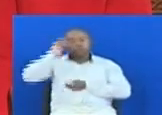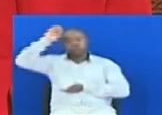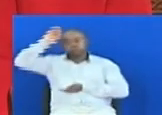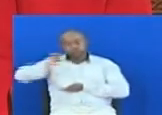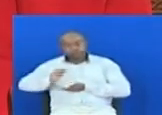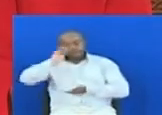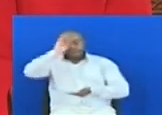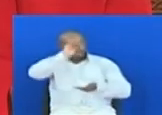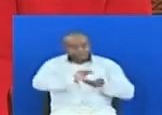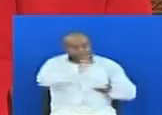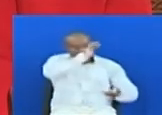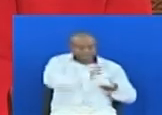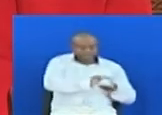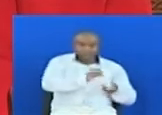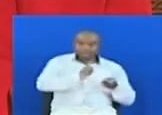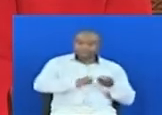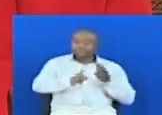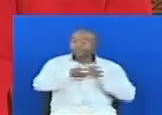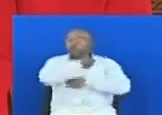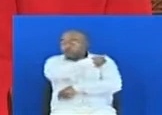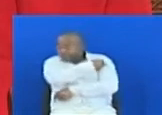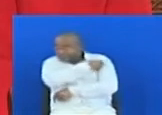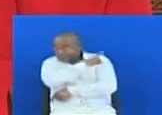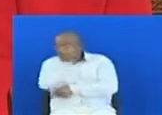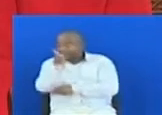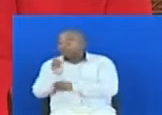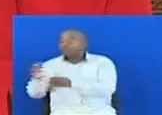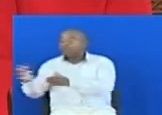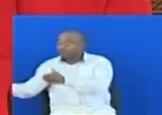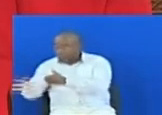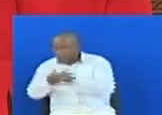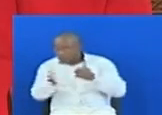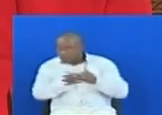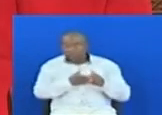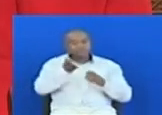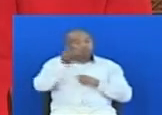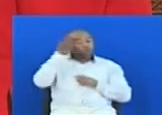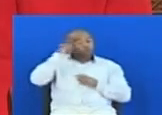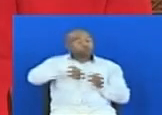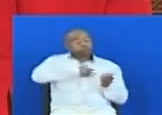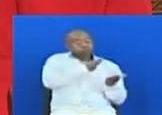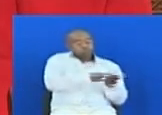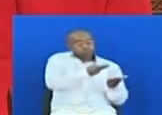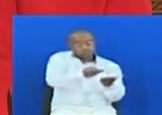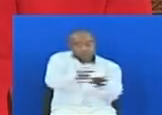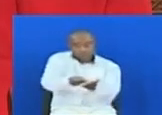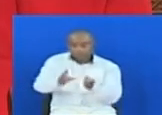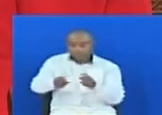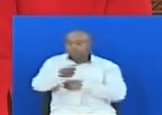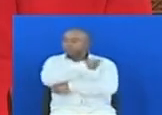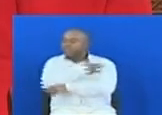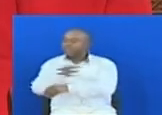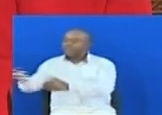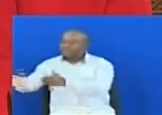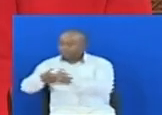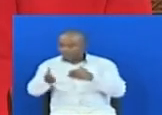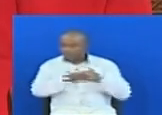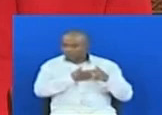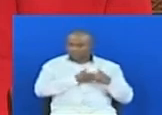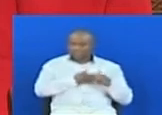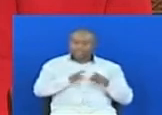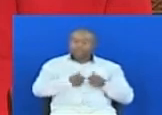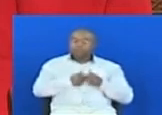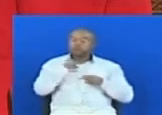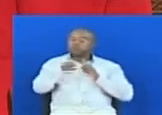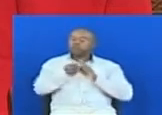taarifa za mahospitali kufungwa ambayo sehemu ambazo wagonjwa walikuwa wanapokelewa, lakini bado rais amesisitiza kwamba